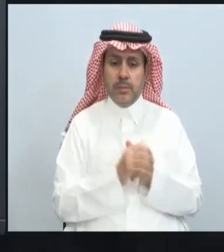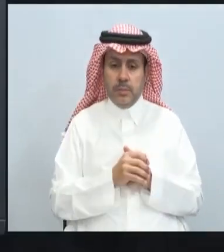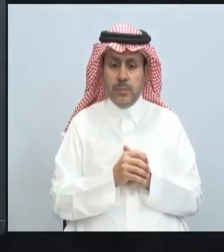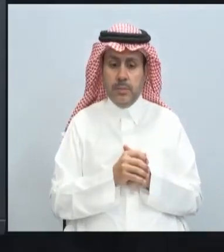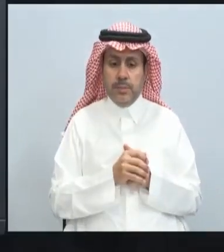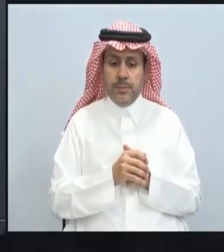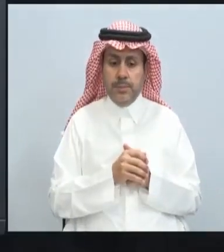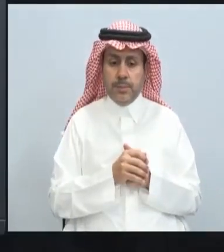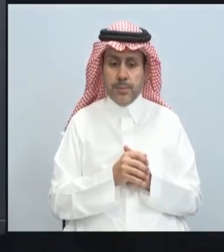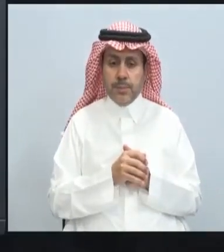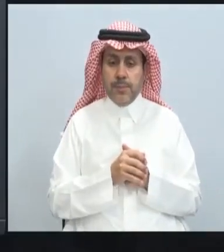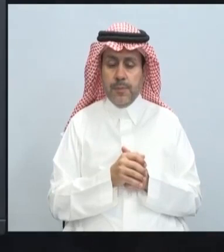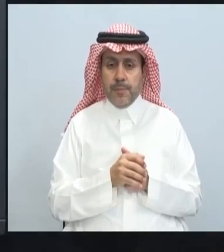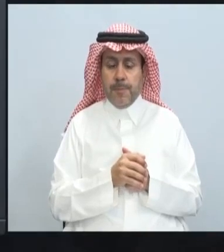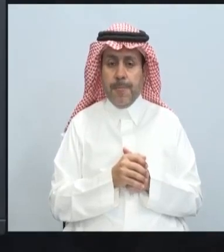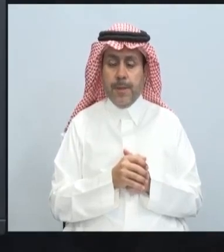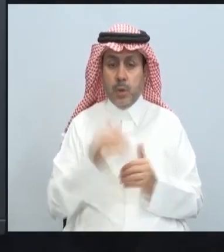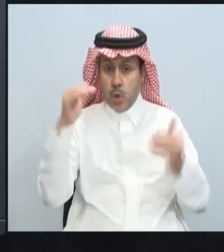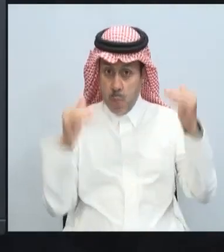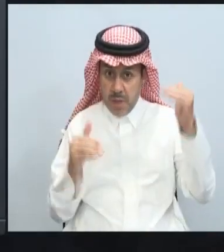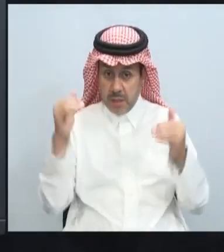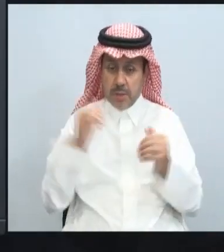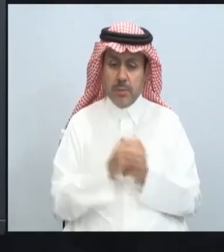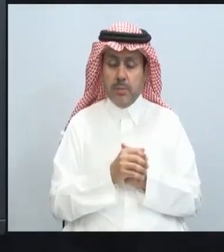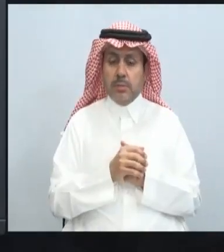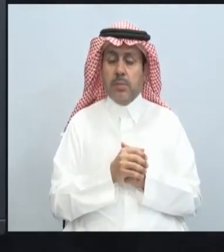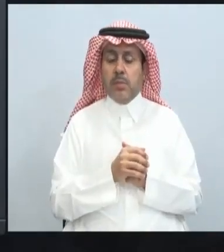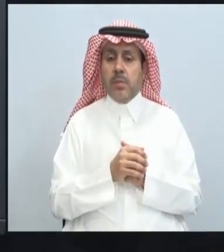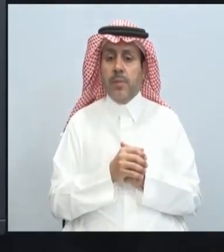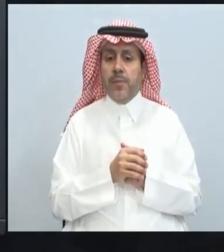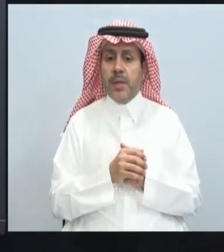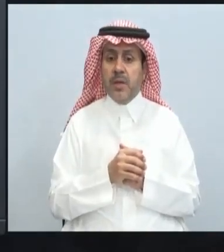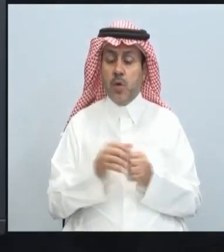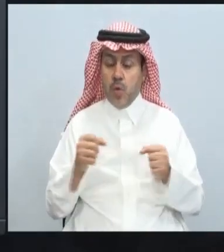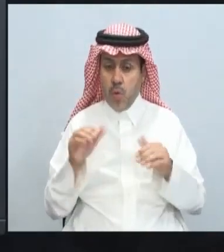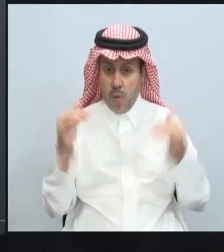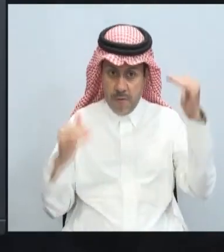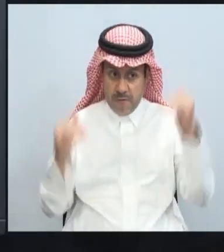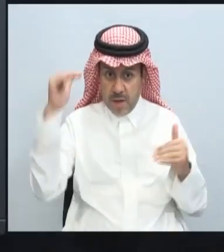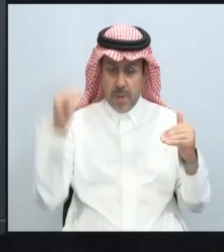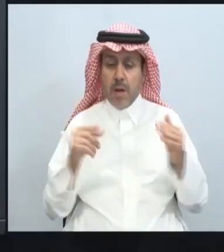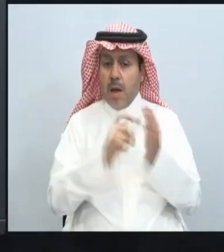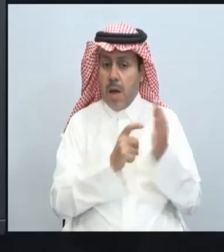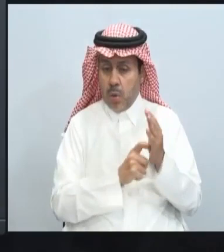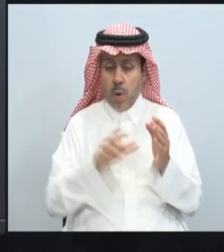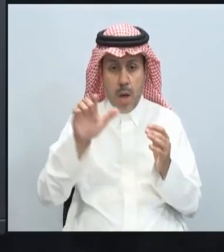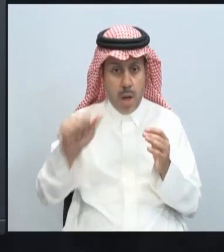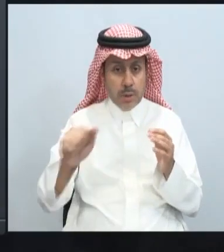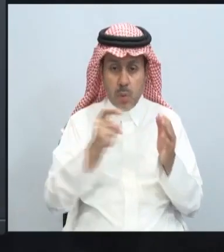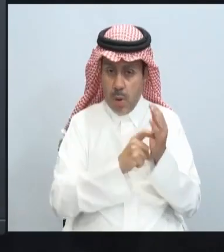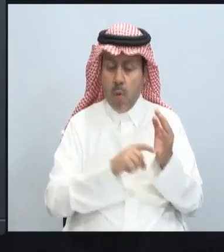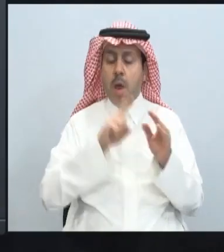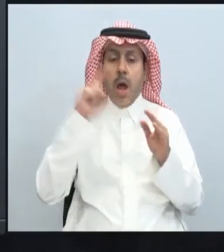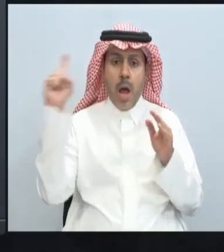الخاص فهنا الذي يميز ويجعلنا نستطيع ان نفرق بين قانون الخاص والقانون